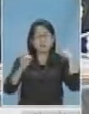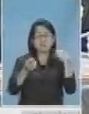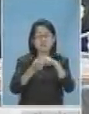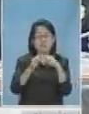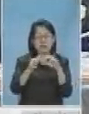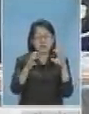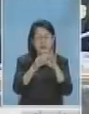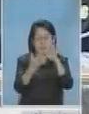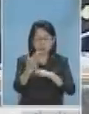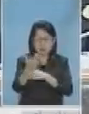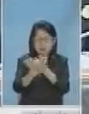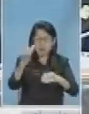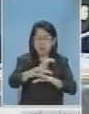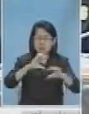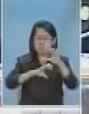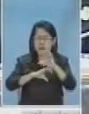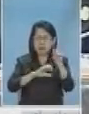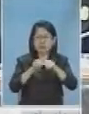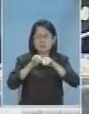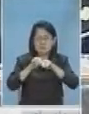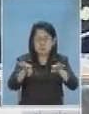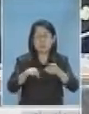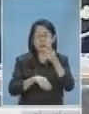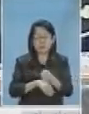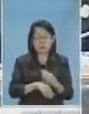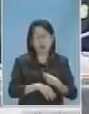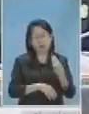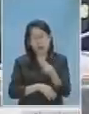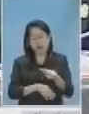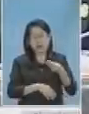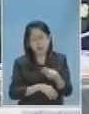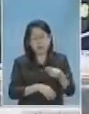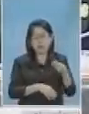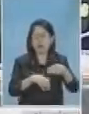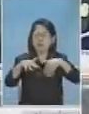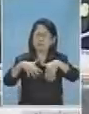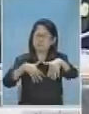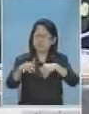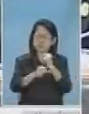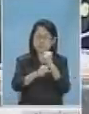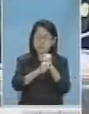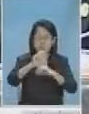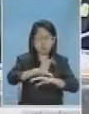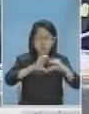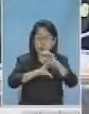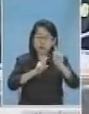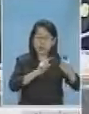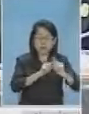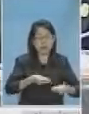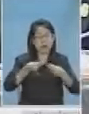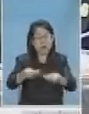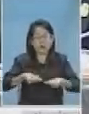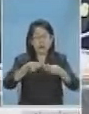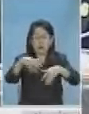บายประชานิยมที่ผูกไว้ว่าจะต้องจ่ายเงินให้กับประชาชนเนี่ยเยอะมากและตรงนี้ไม่ใช่เป็นการจ่ายปีเดียวจ